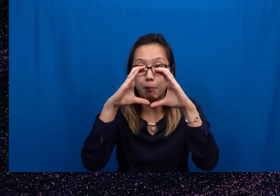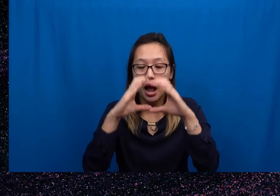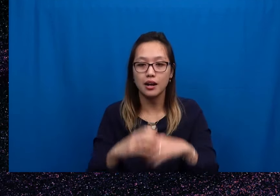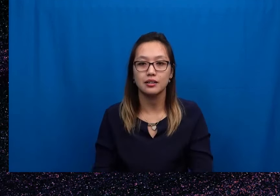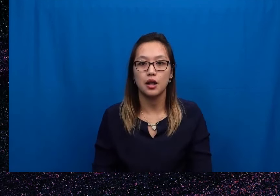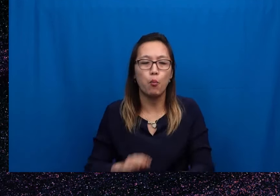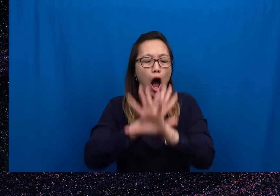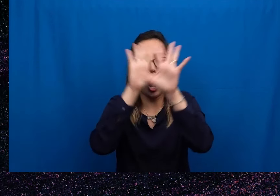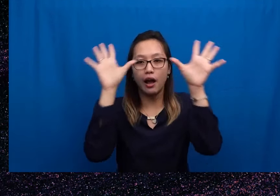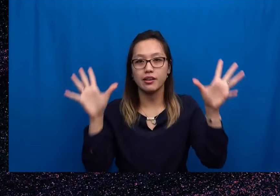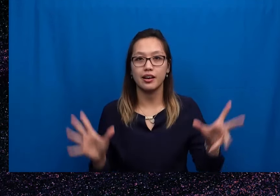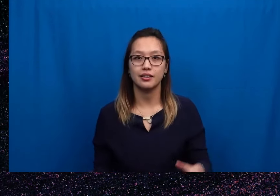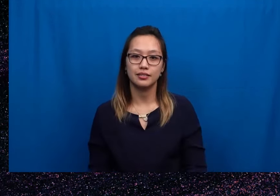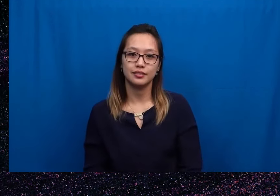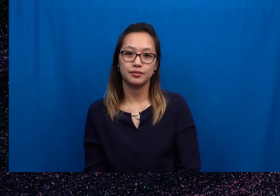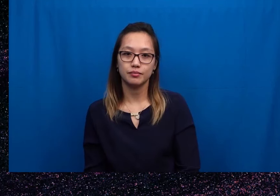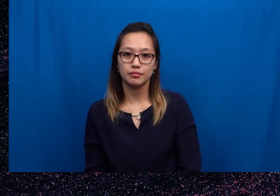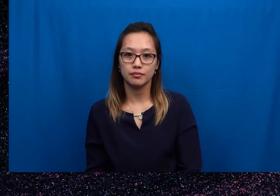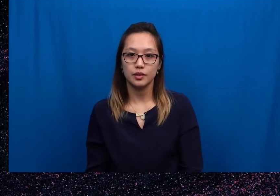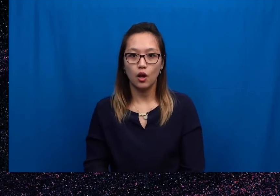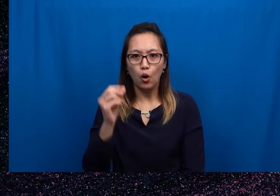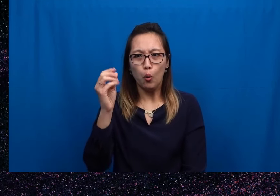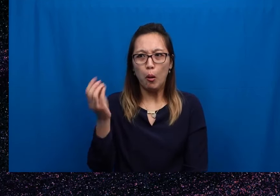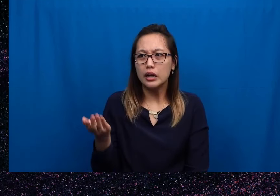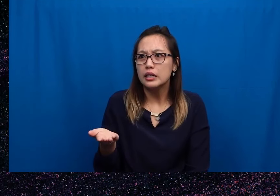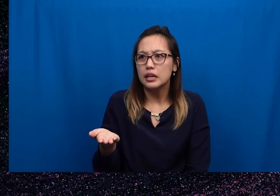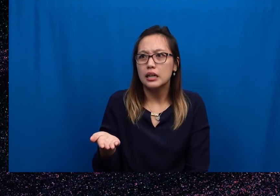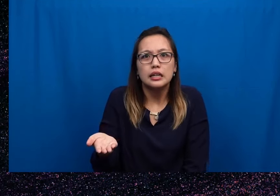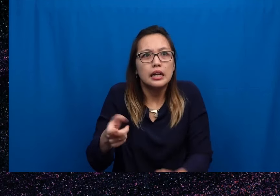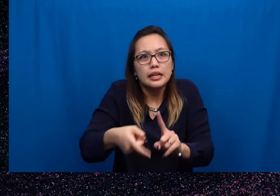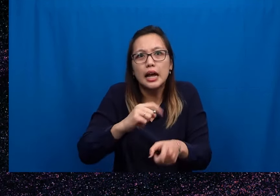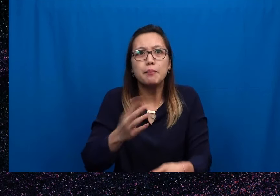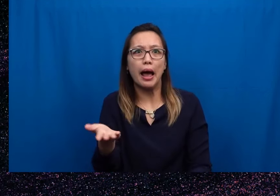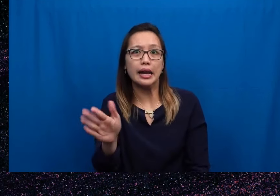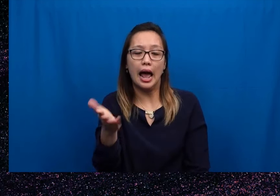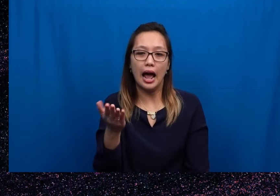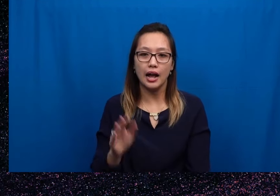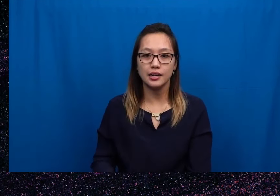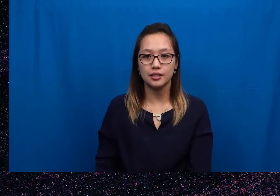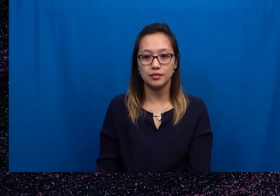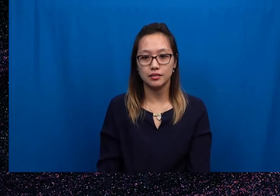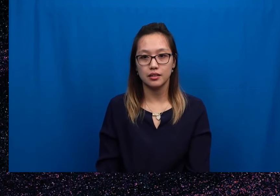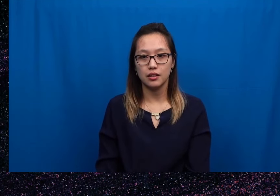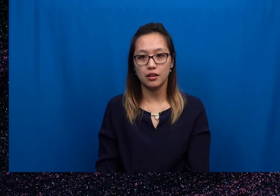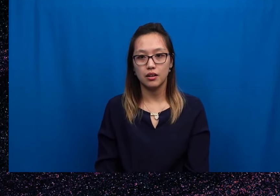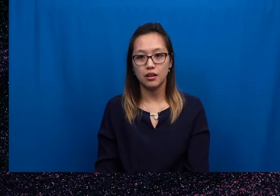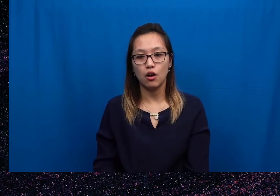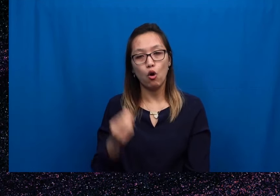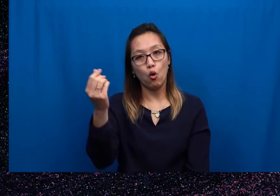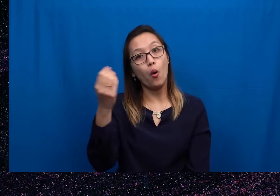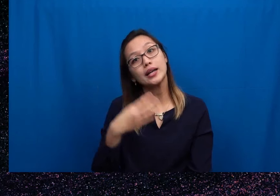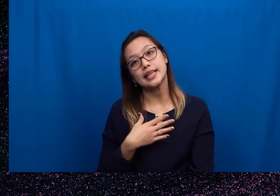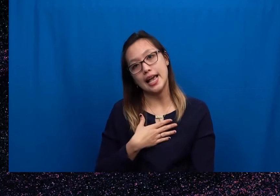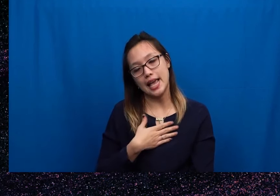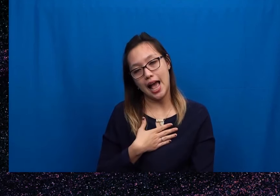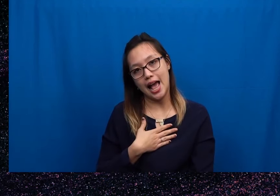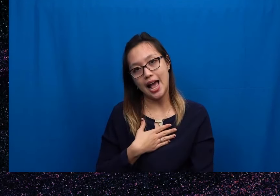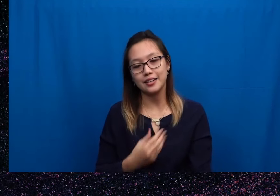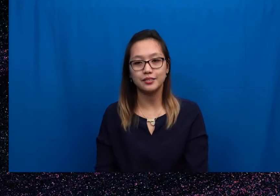saudara. Loh, uangnya dari mana? Ya, kadang dari uang saya sendiri, kalau saya dapat jajan